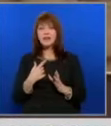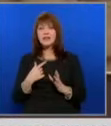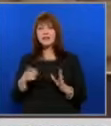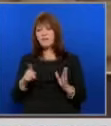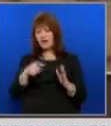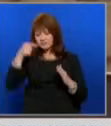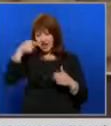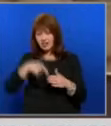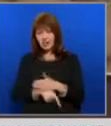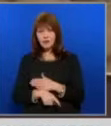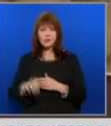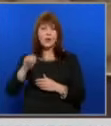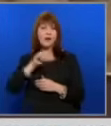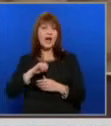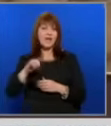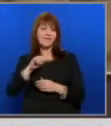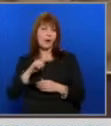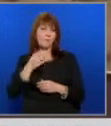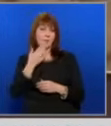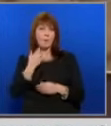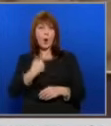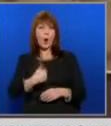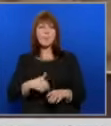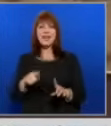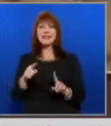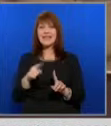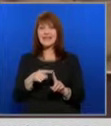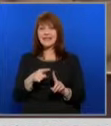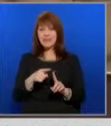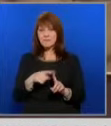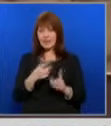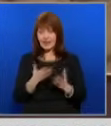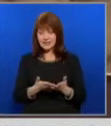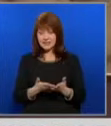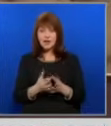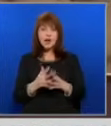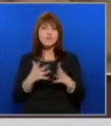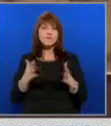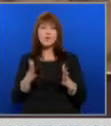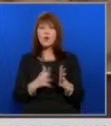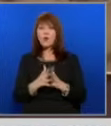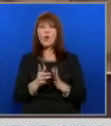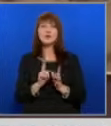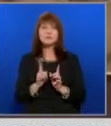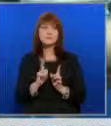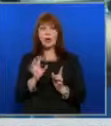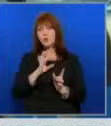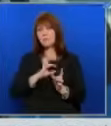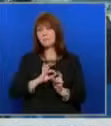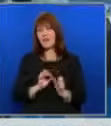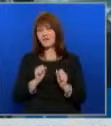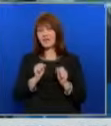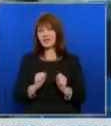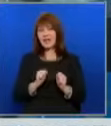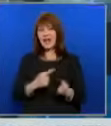Европа по брой трансплантации на 1 милион население и много хора не дочакват.